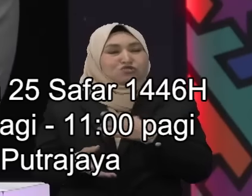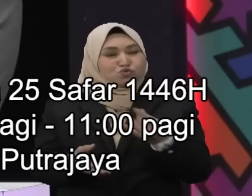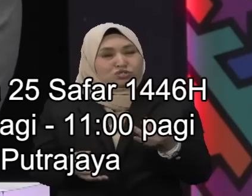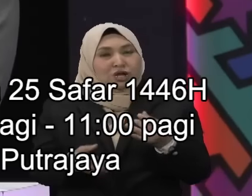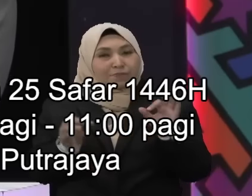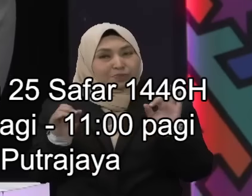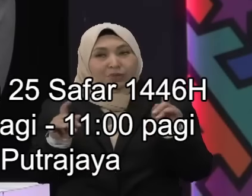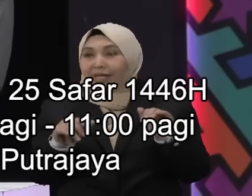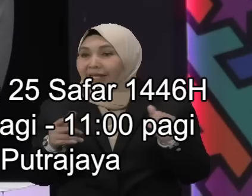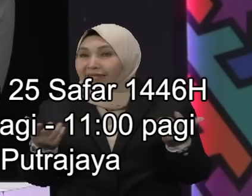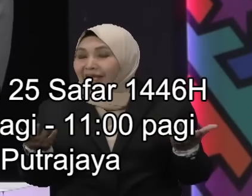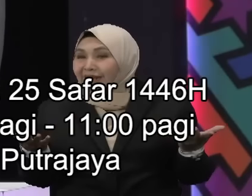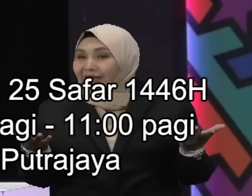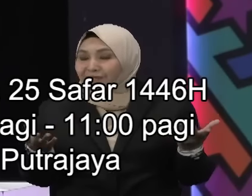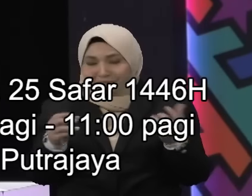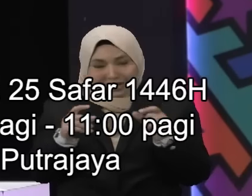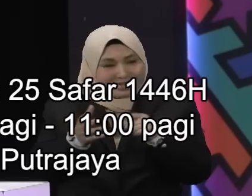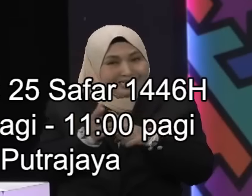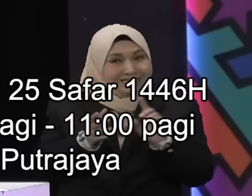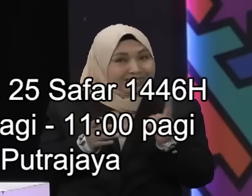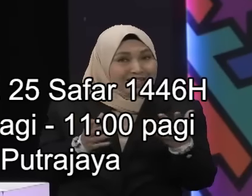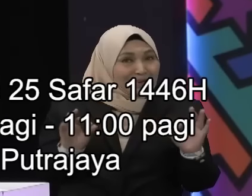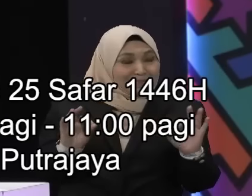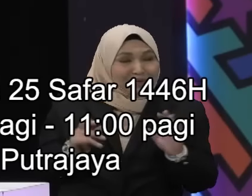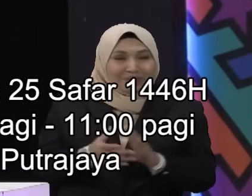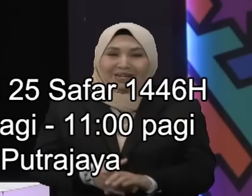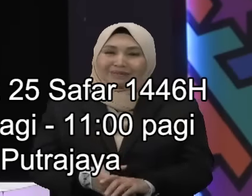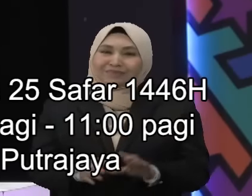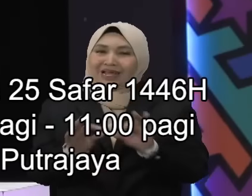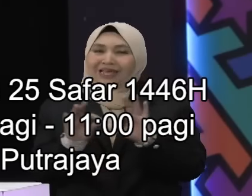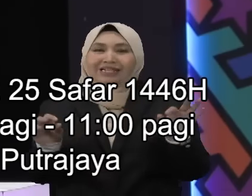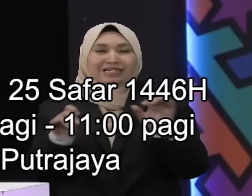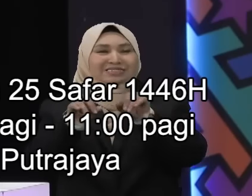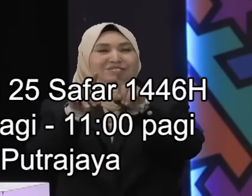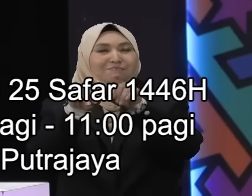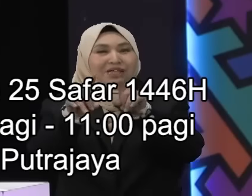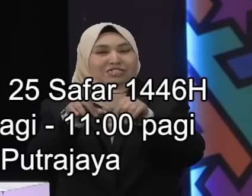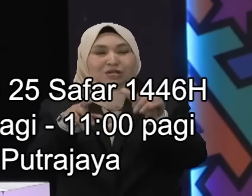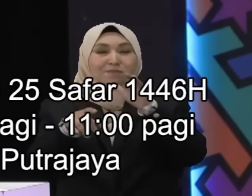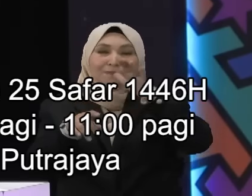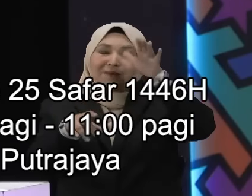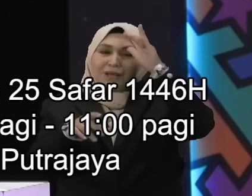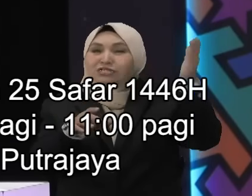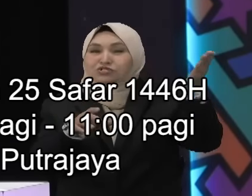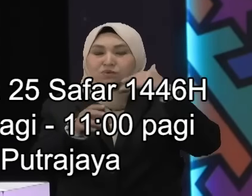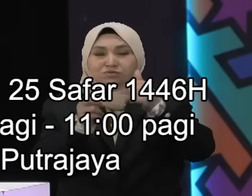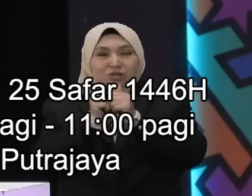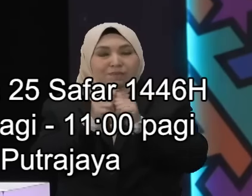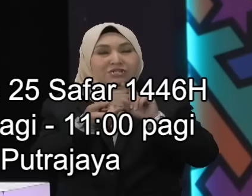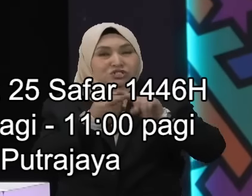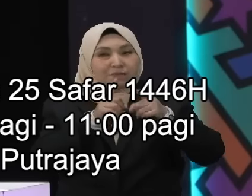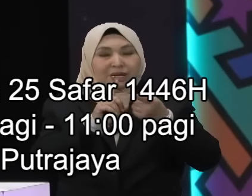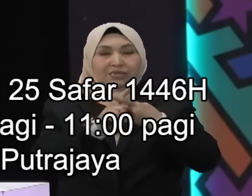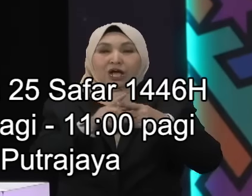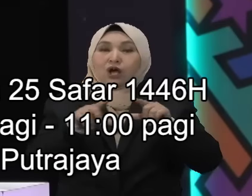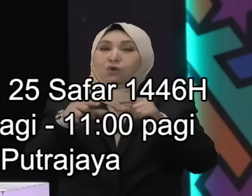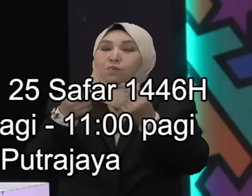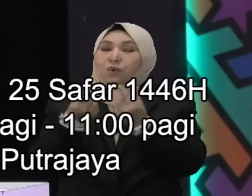Paling tak ada kan? InsyaAllah. Ini je. Okay. Jadi ayat yang ke-11, Ibu Ayah, jom bersama dengan sahabat-sahabat